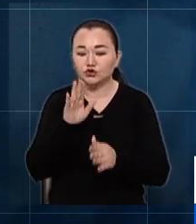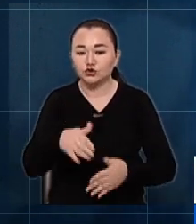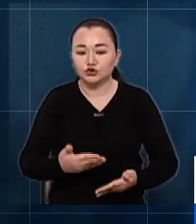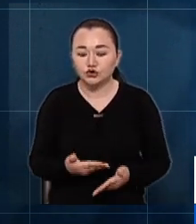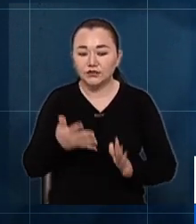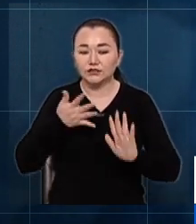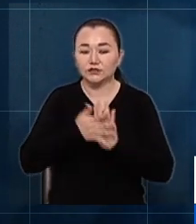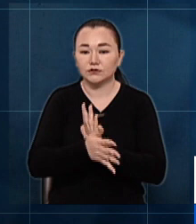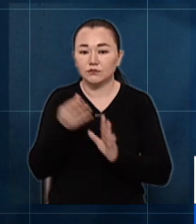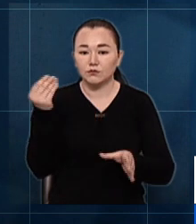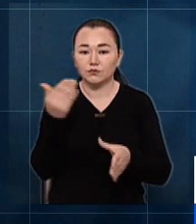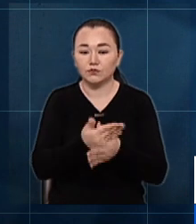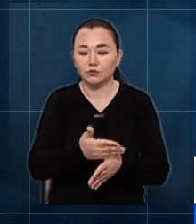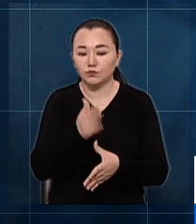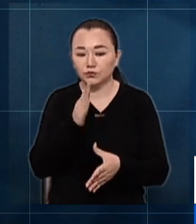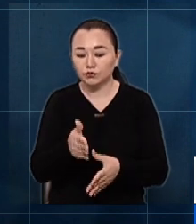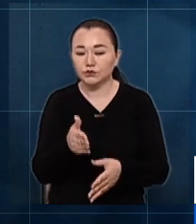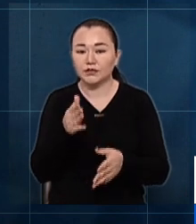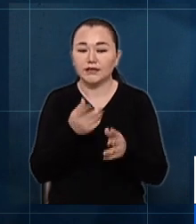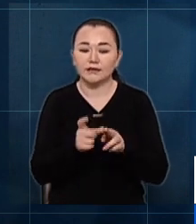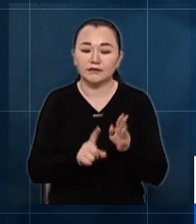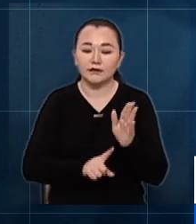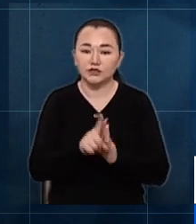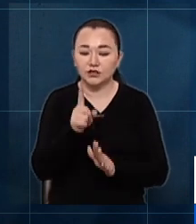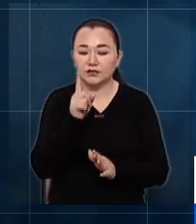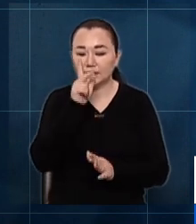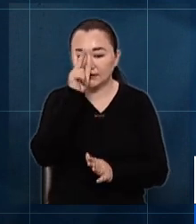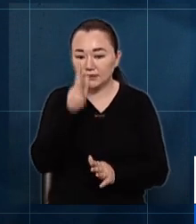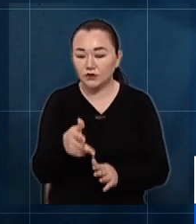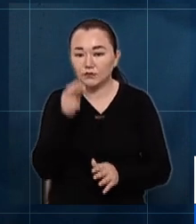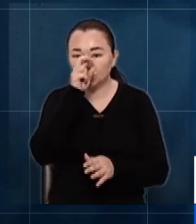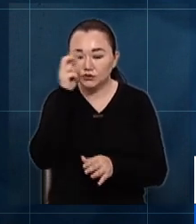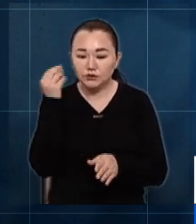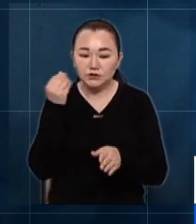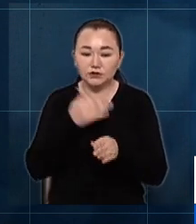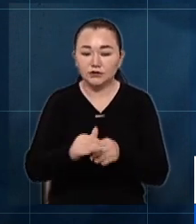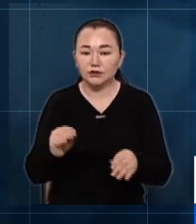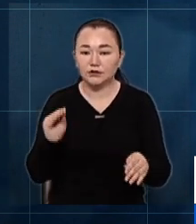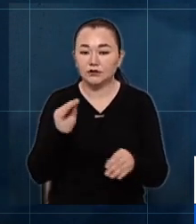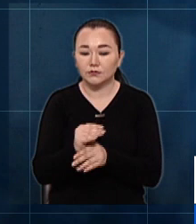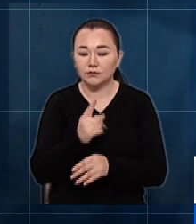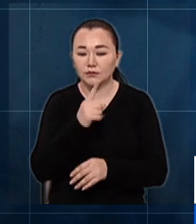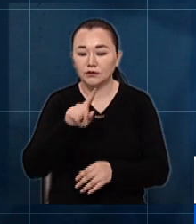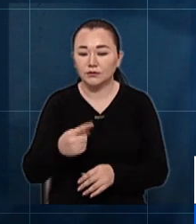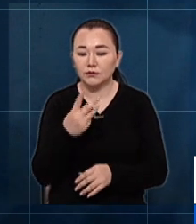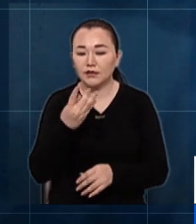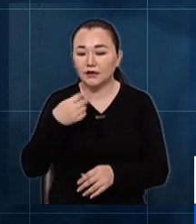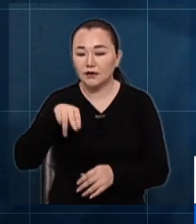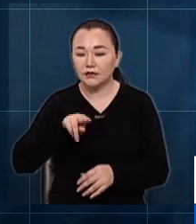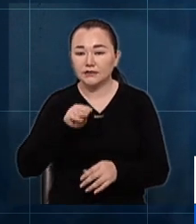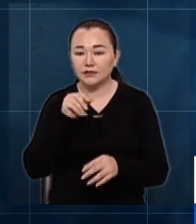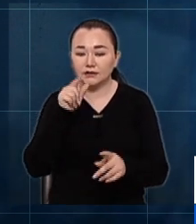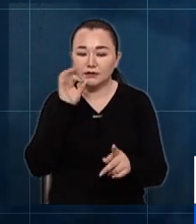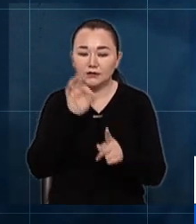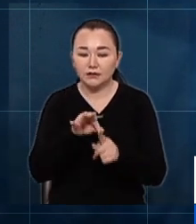шығындары субсидияланады. Осы бастама үшін 3 жылда бюджеттен қосымша 1,1 миллиард теңге бөлу